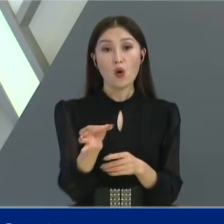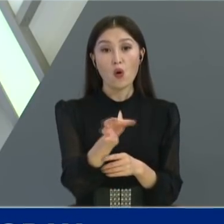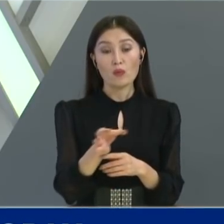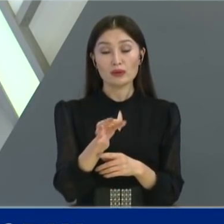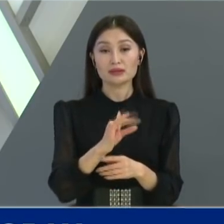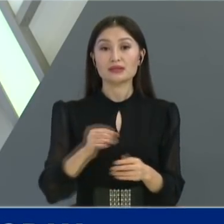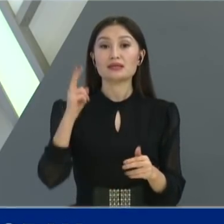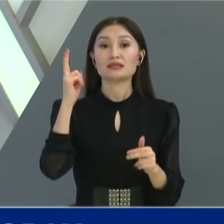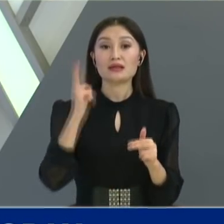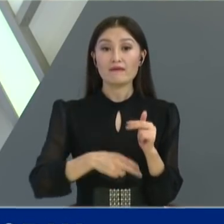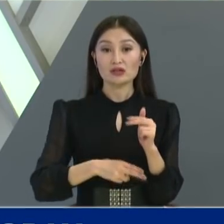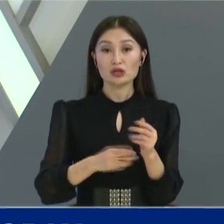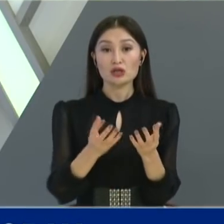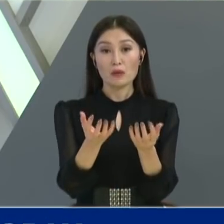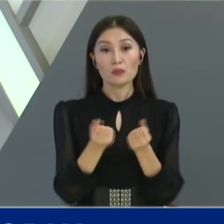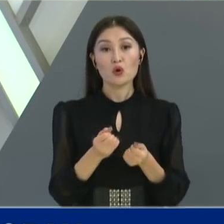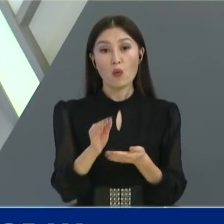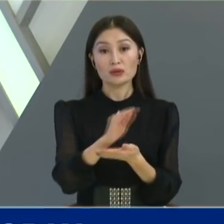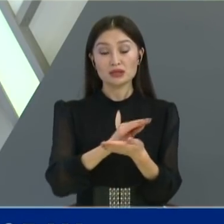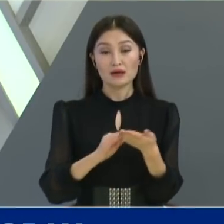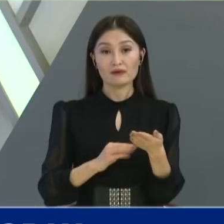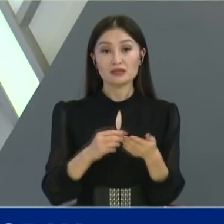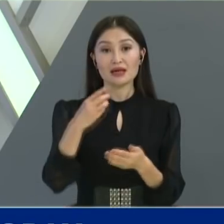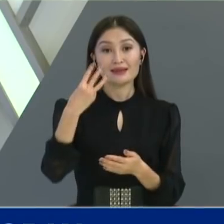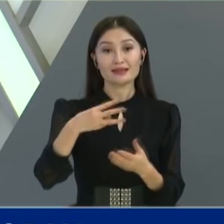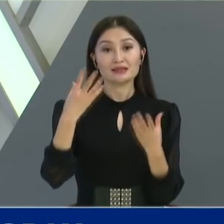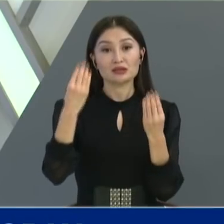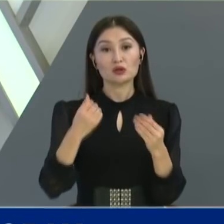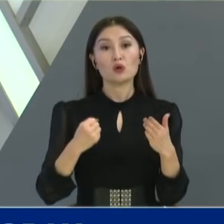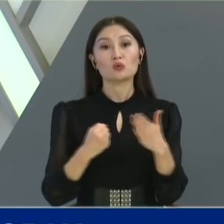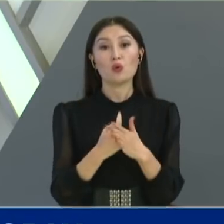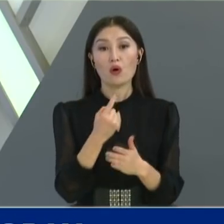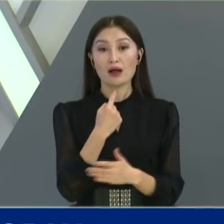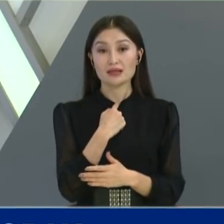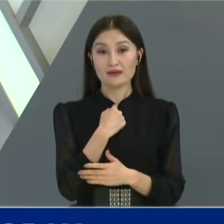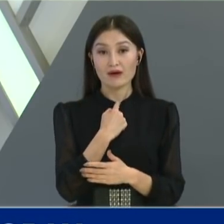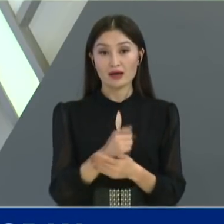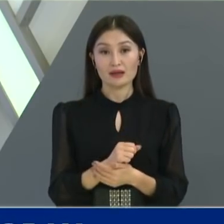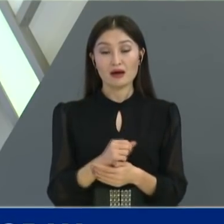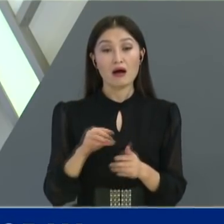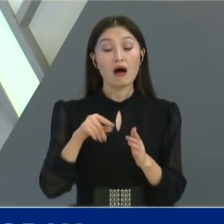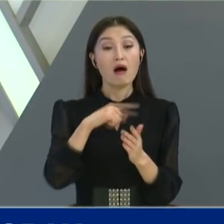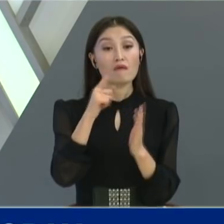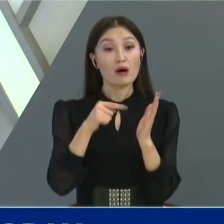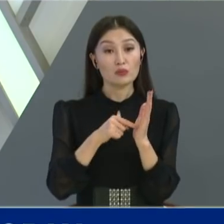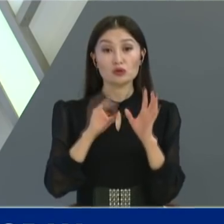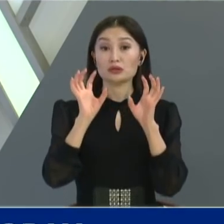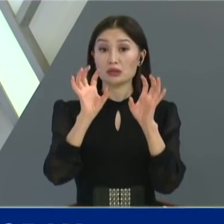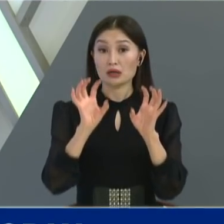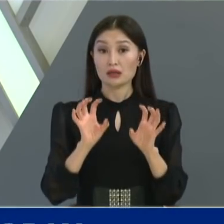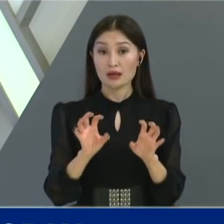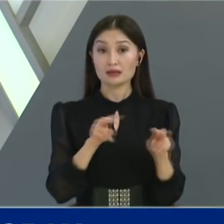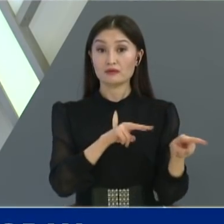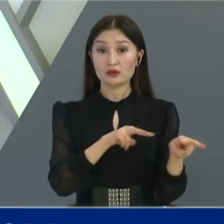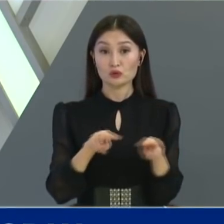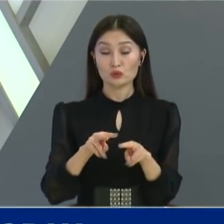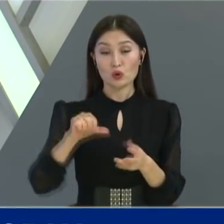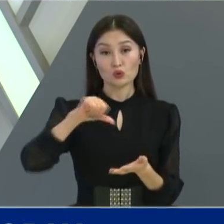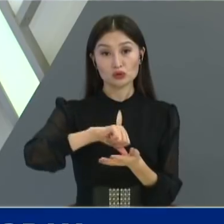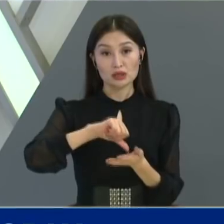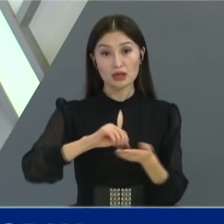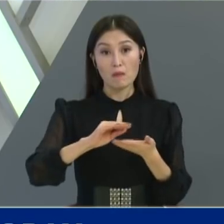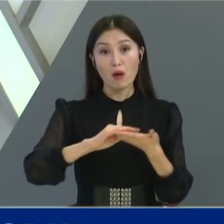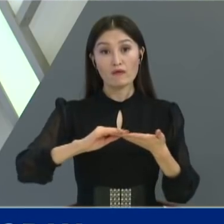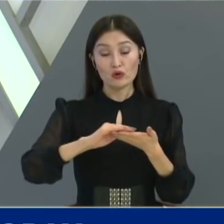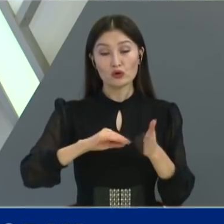также завершение приема заявлений за 30 дней до голосования. Вопросы законодательного регулирования участия в